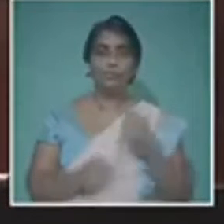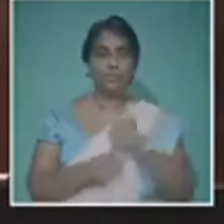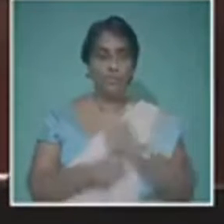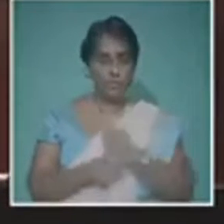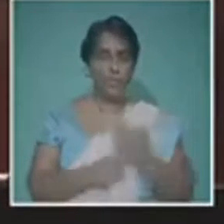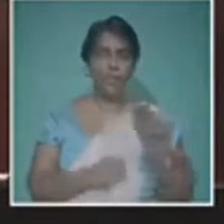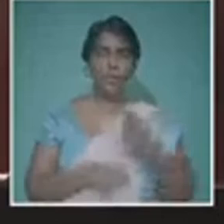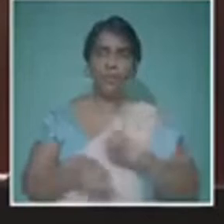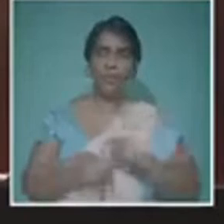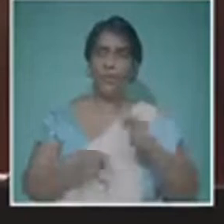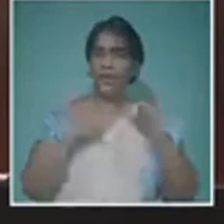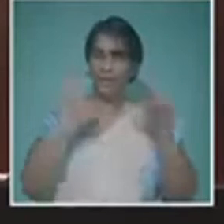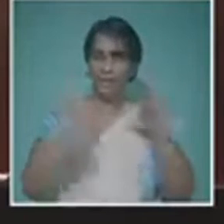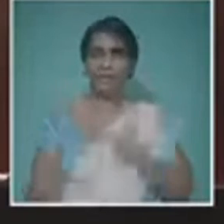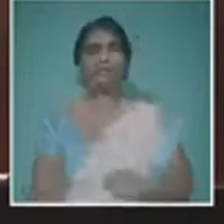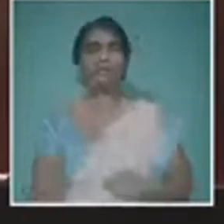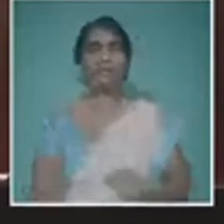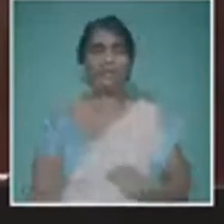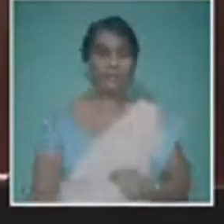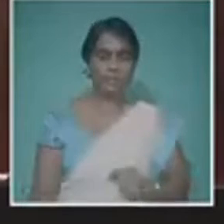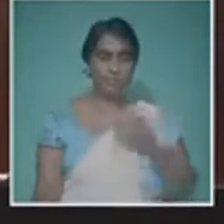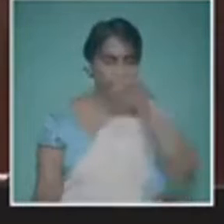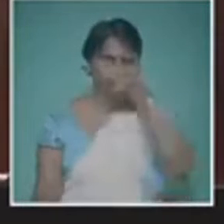மெத்துமா புத்துமாடு வினாடி ஹாத்தக காலியாக லபினோம்